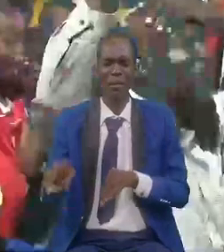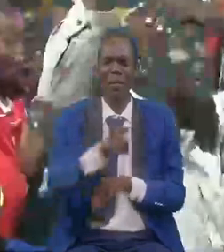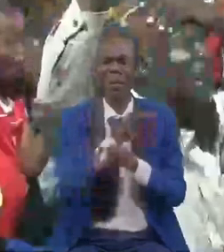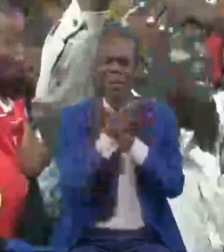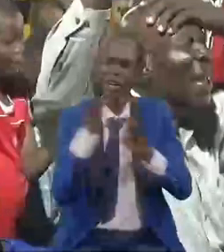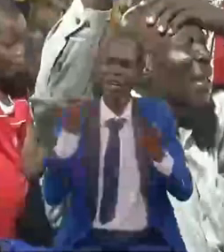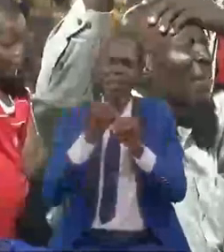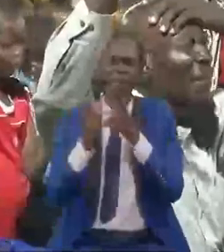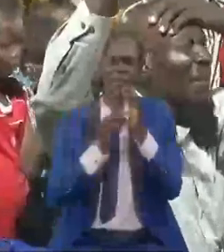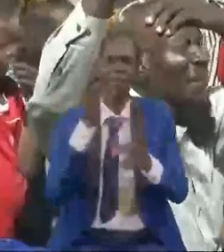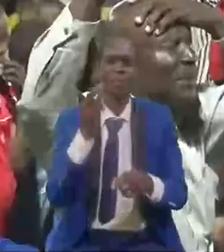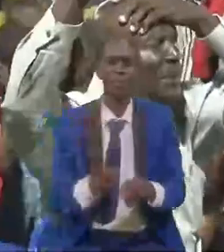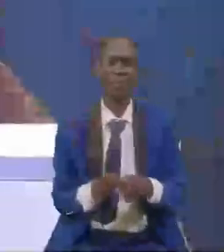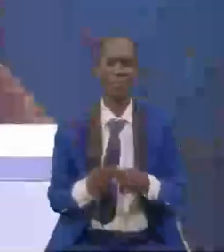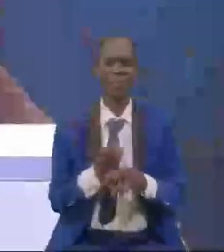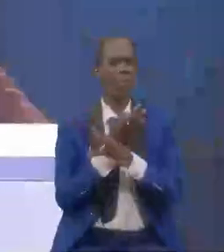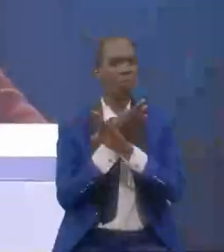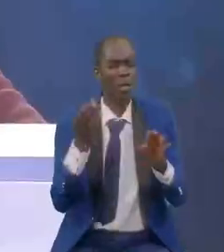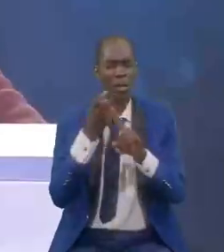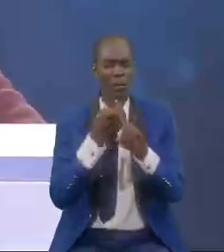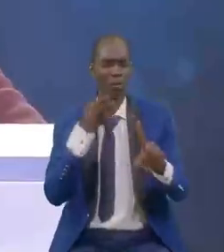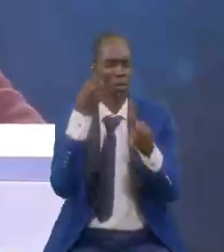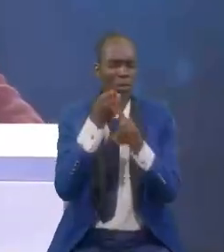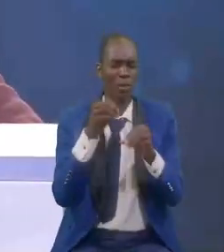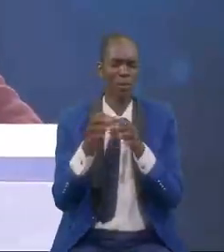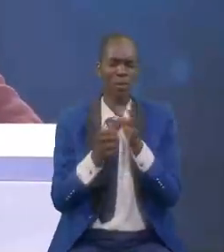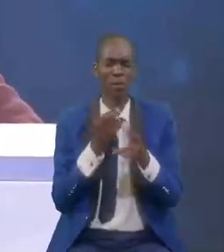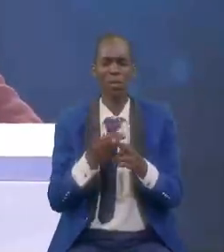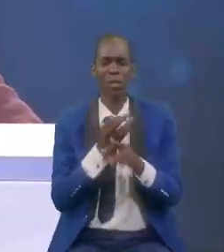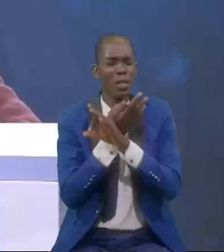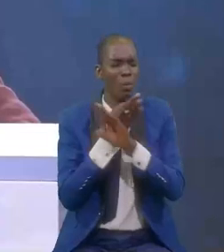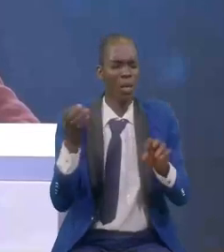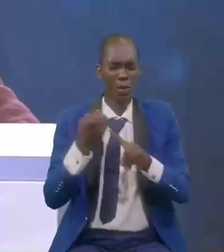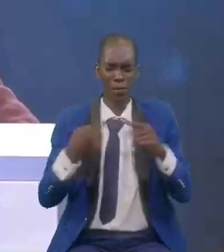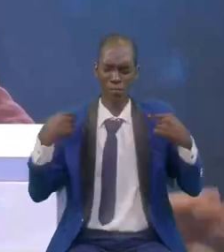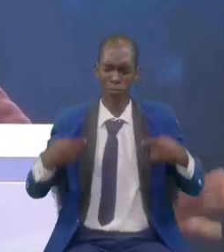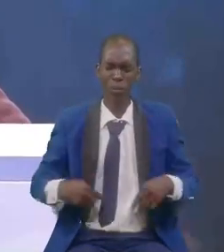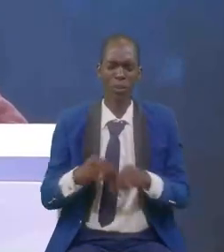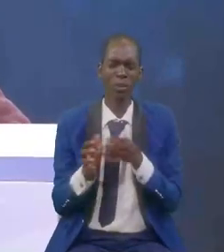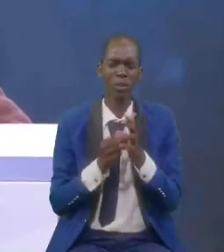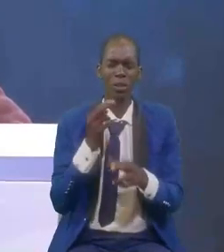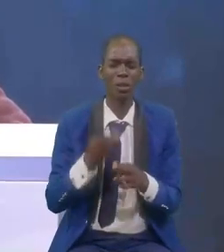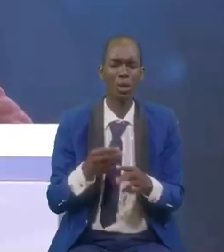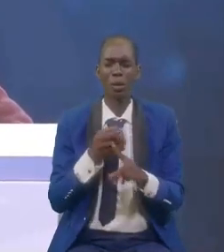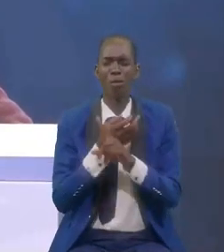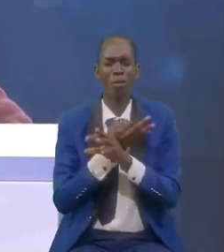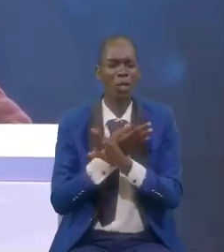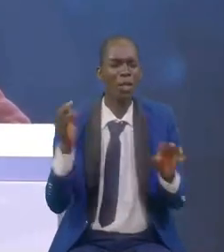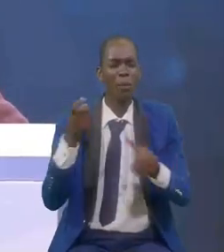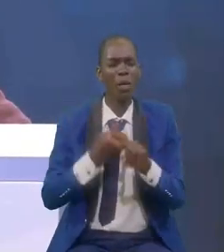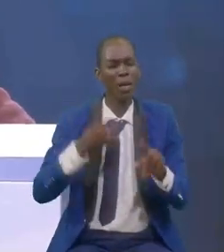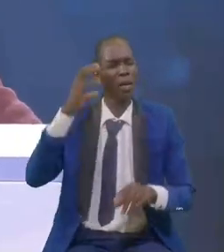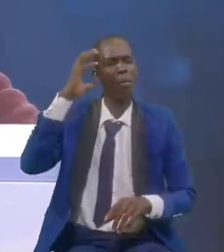affranchis-les. Libre des attaques, libre des afflictions, libre des problèmes